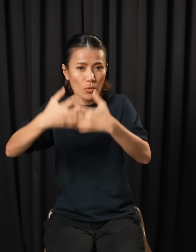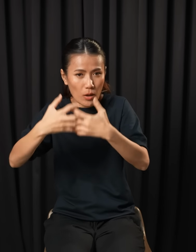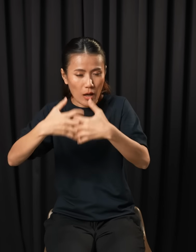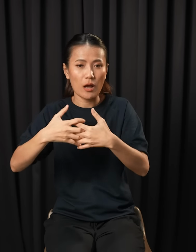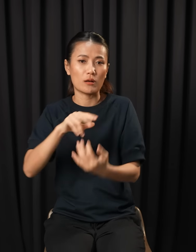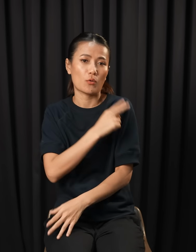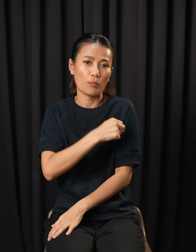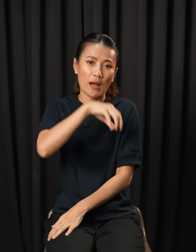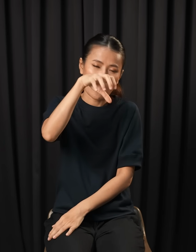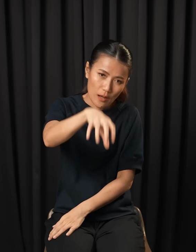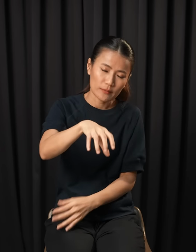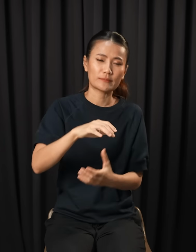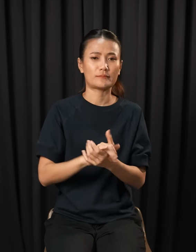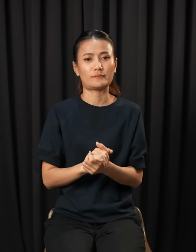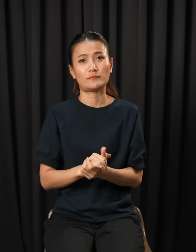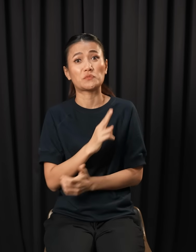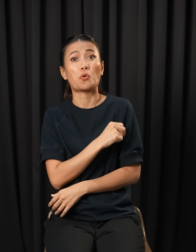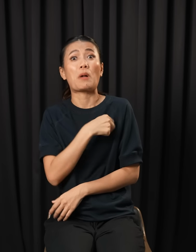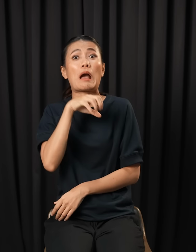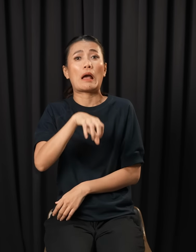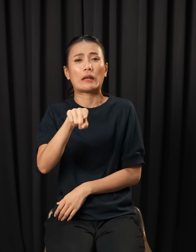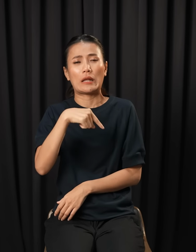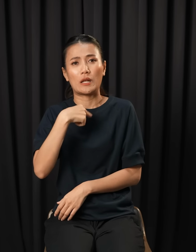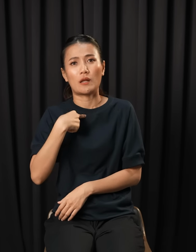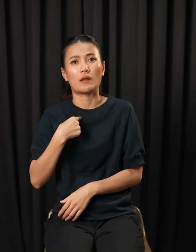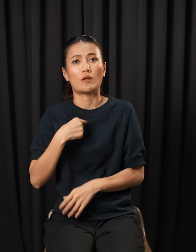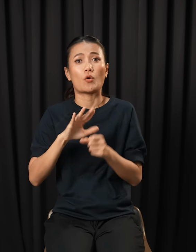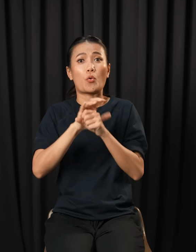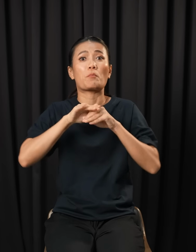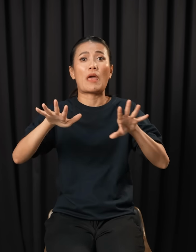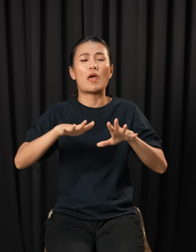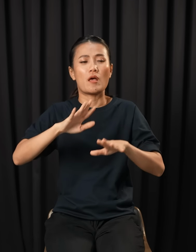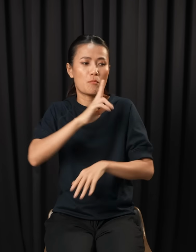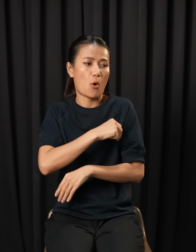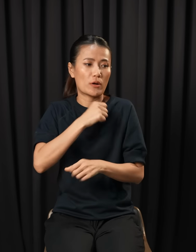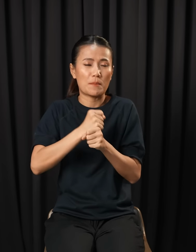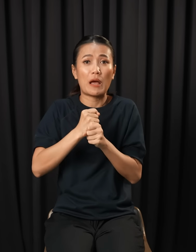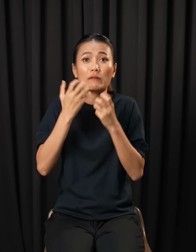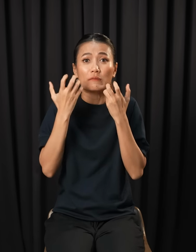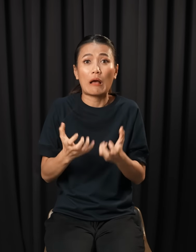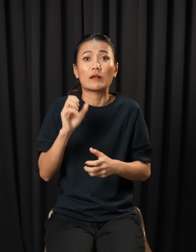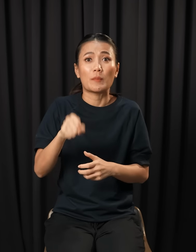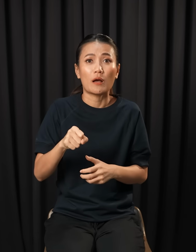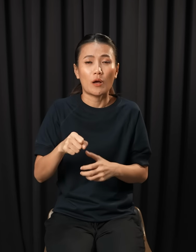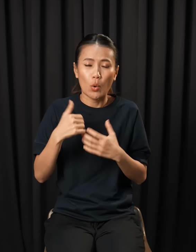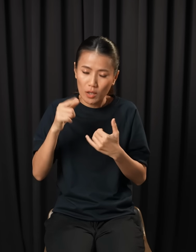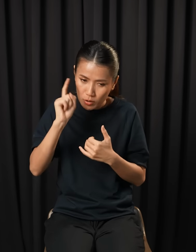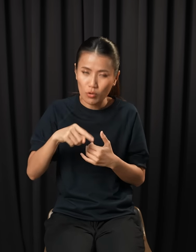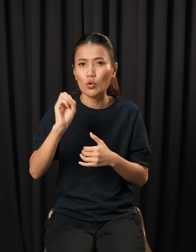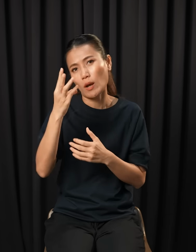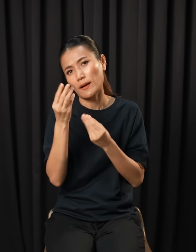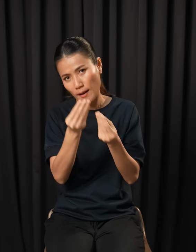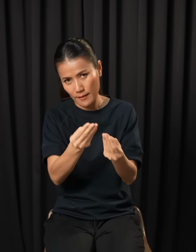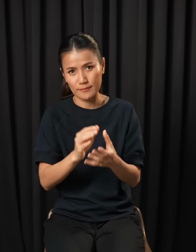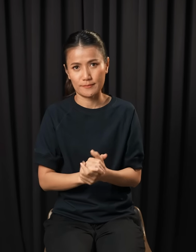ออนไซด์ด้วยพวกโรงเรียนโรงพยาบาลโรงงานคือแรงงานใช่ไหมโรงพยาบาลที่ผ่านช่วงโควิดมาแล้วหมอทำงาน100ชั่วโมงเนี่ยเขาต้อง